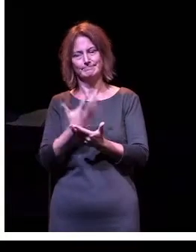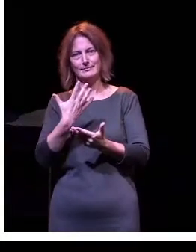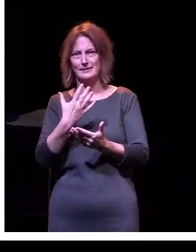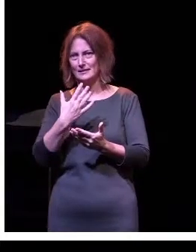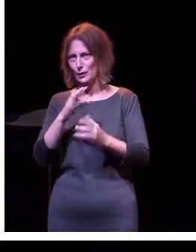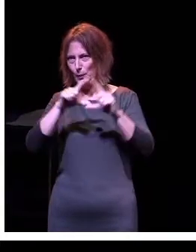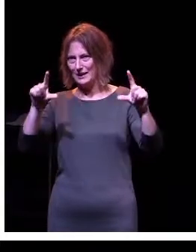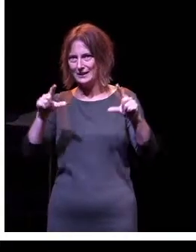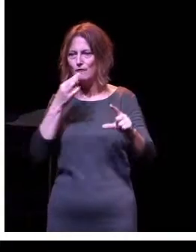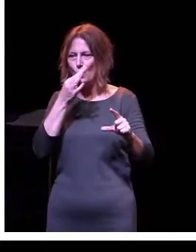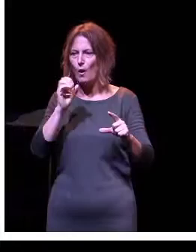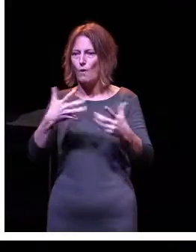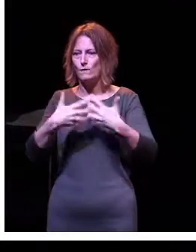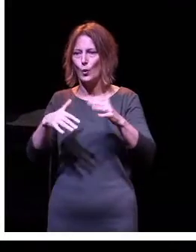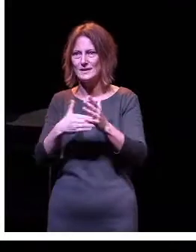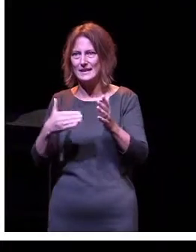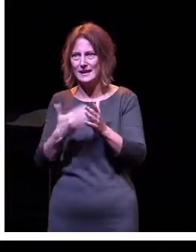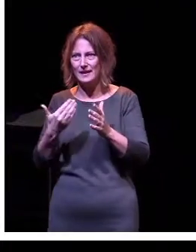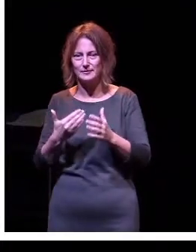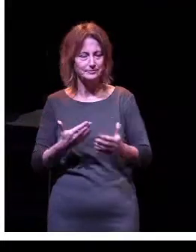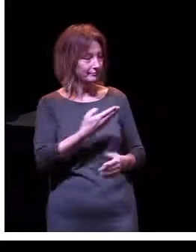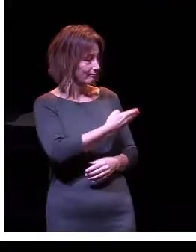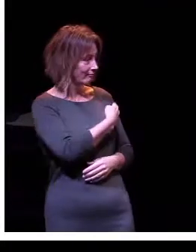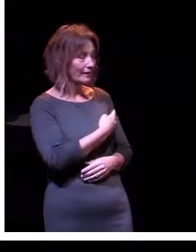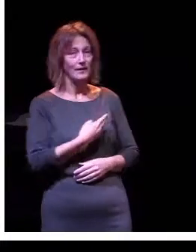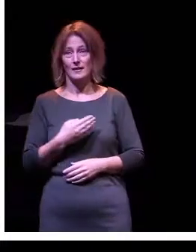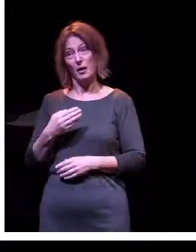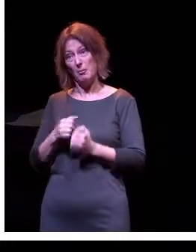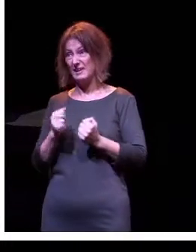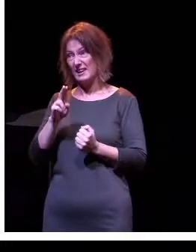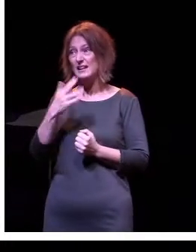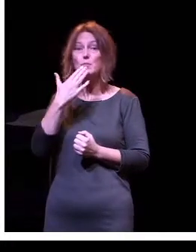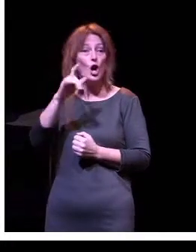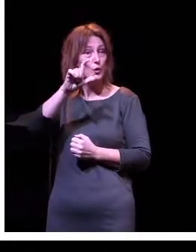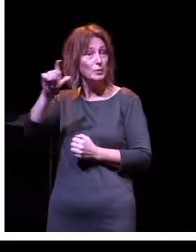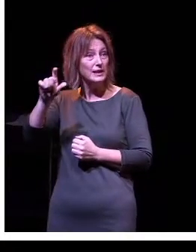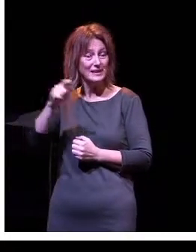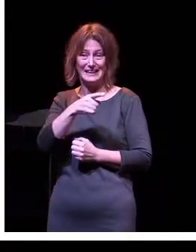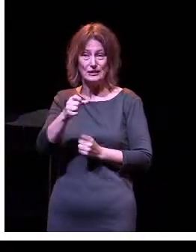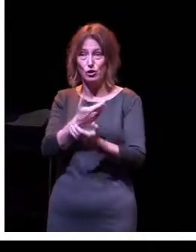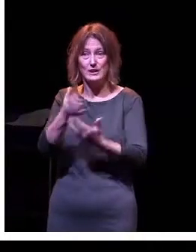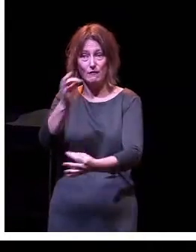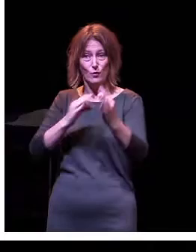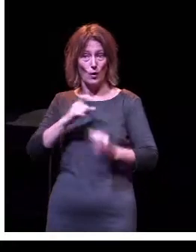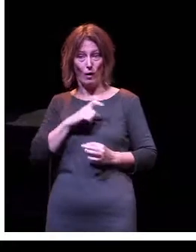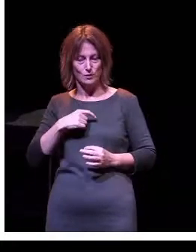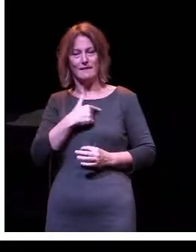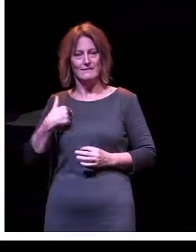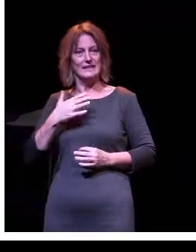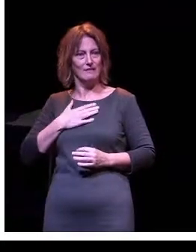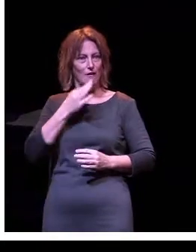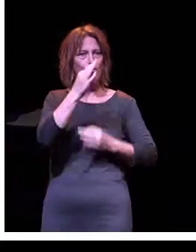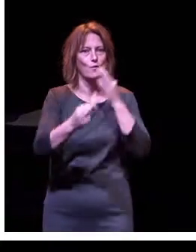funktionshinder. Fast egentligen är det en ganska bra rubrik för att det är ju inte oss ni ska fråga utan vi vill gärna fråga er